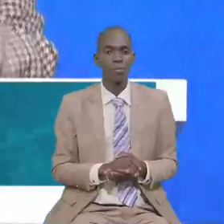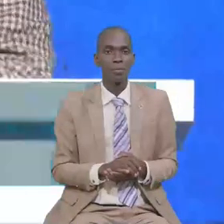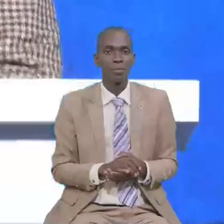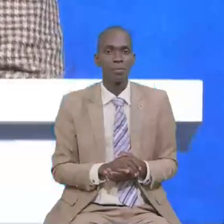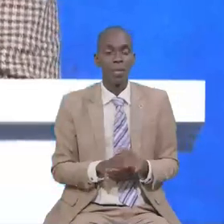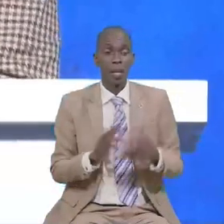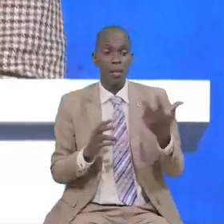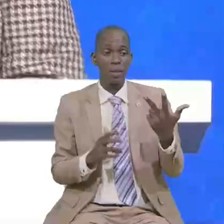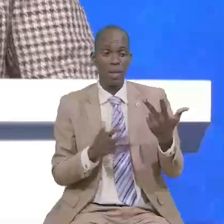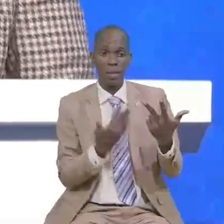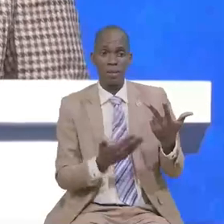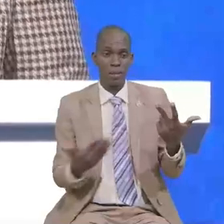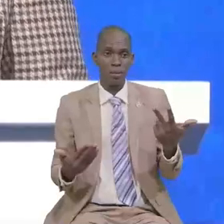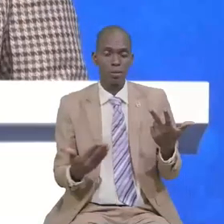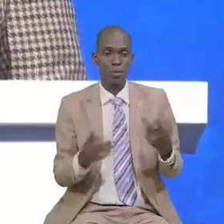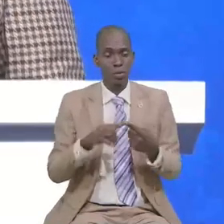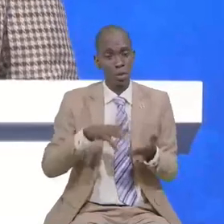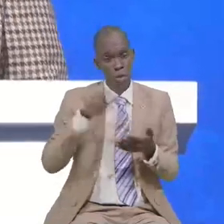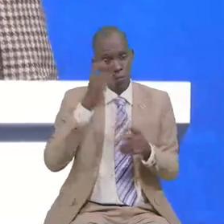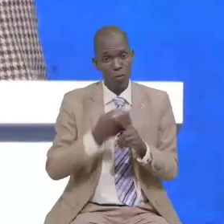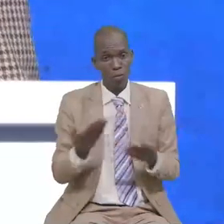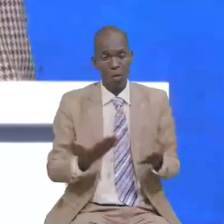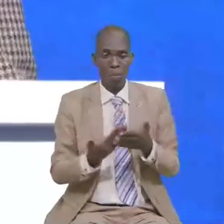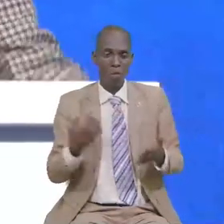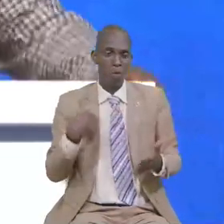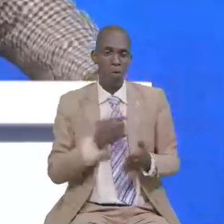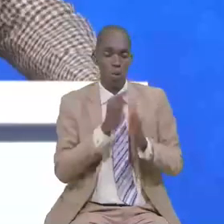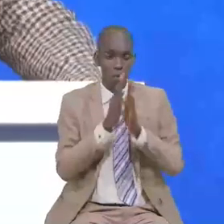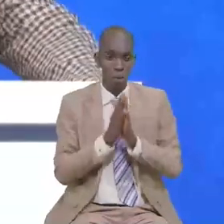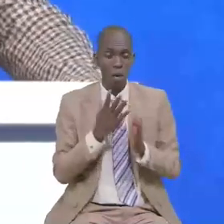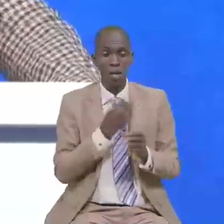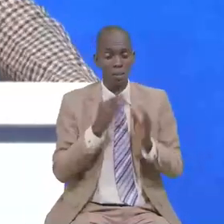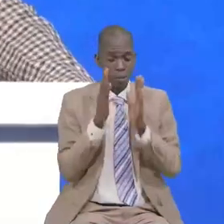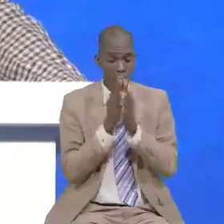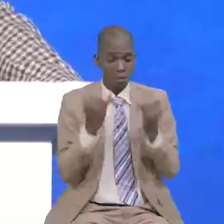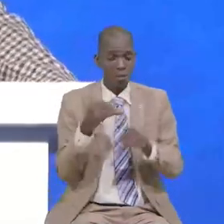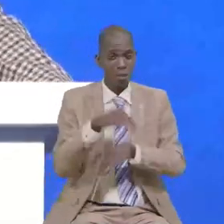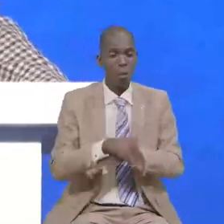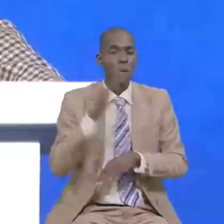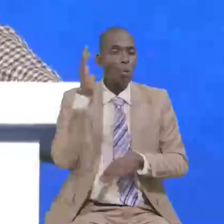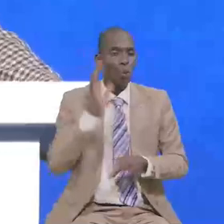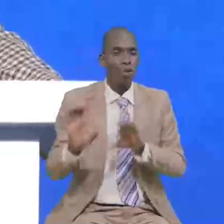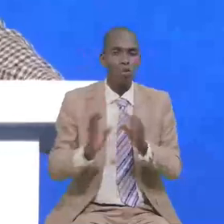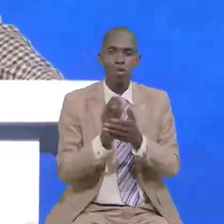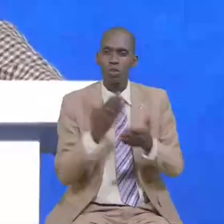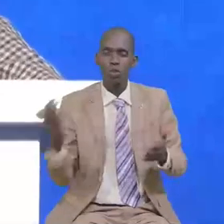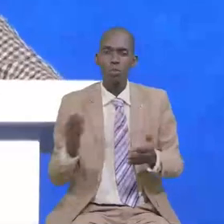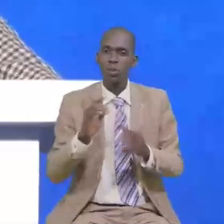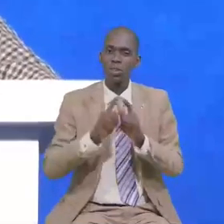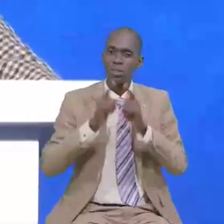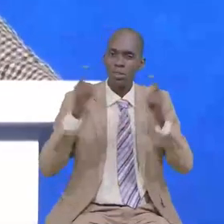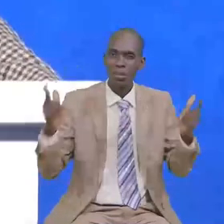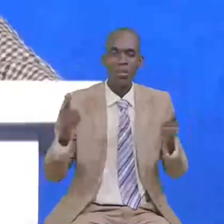Nous allons voir trois points avant la prière. Et la prière ce soir fera quelque chose